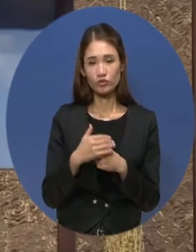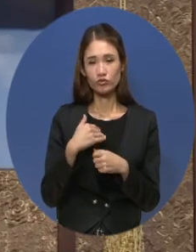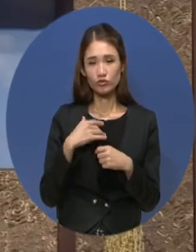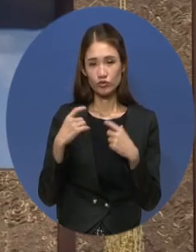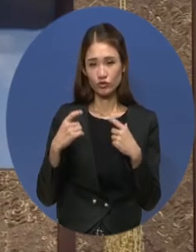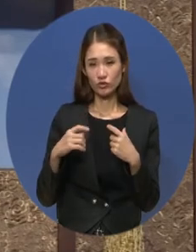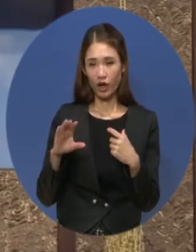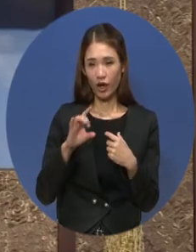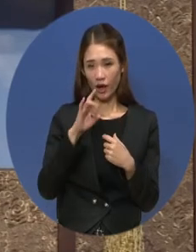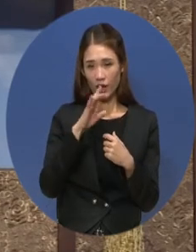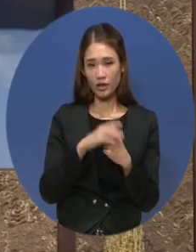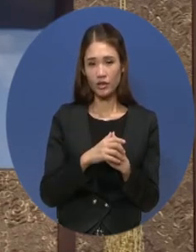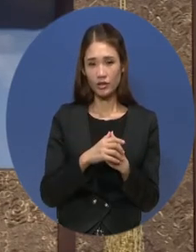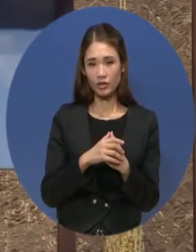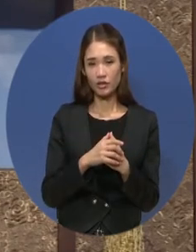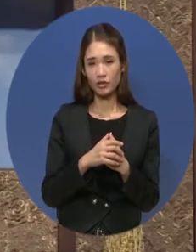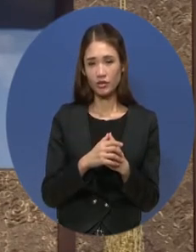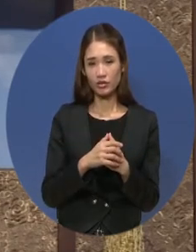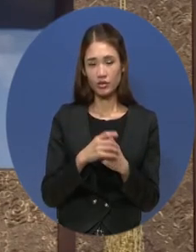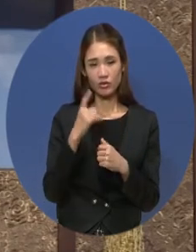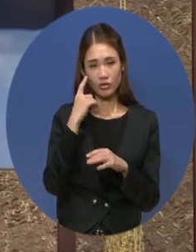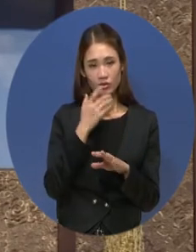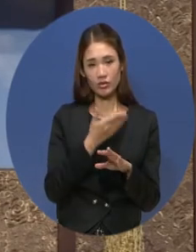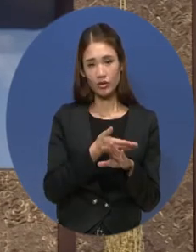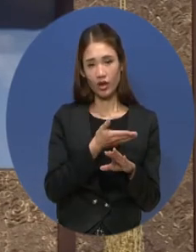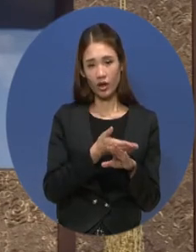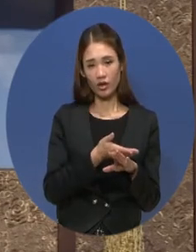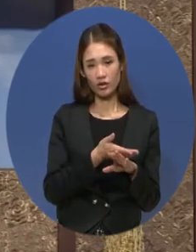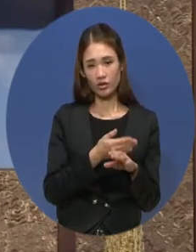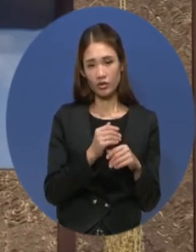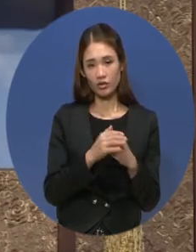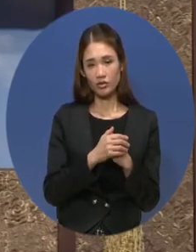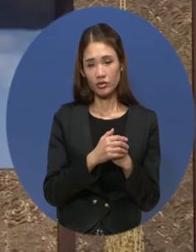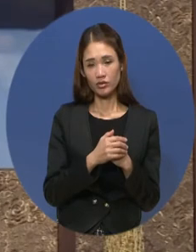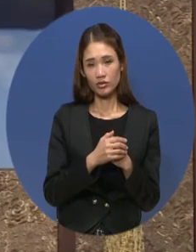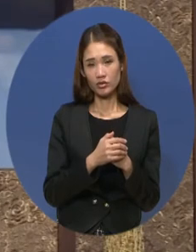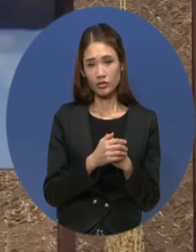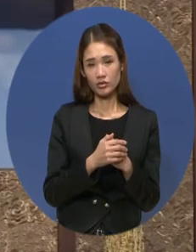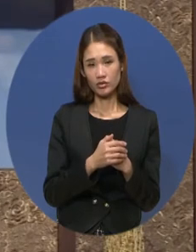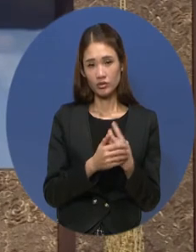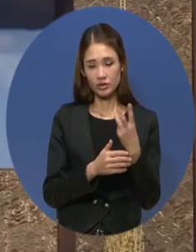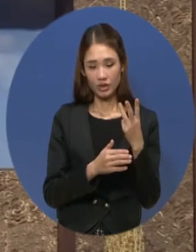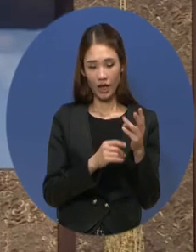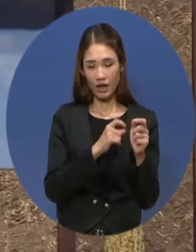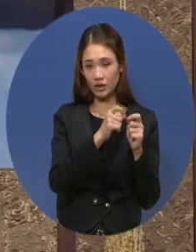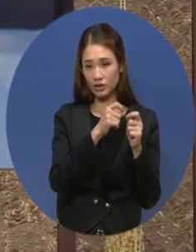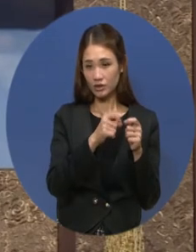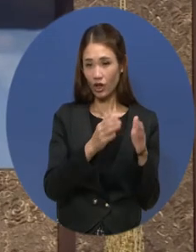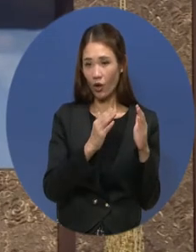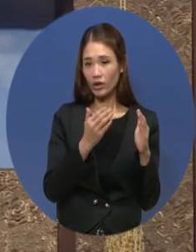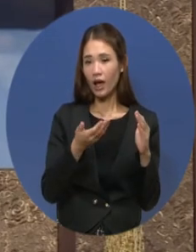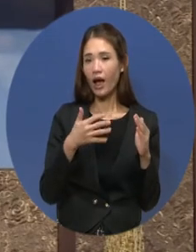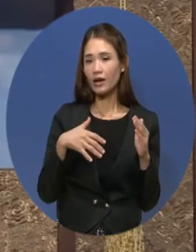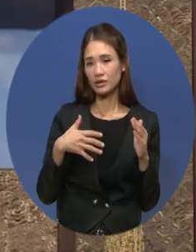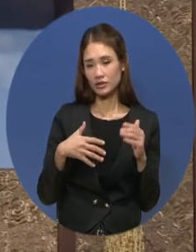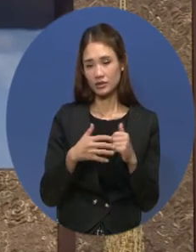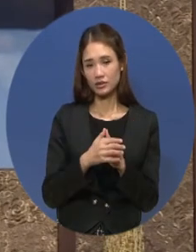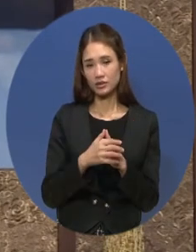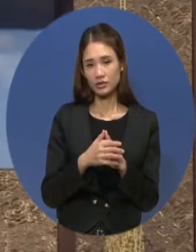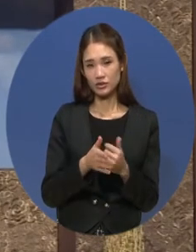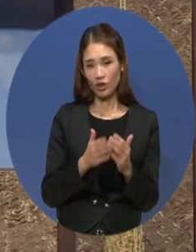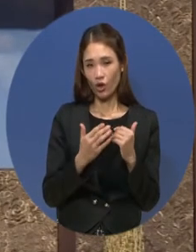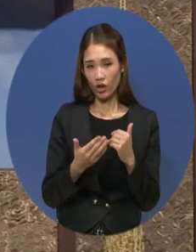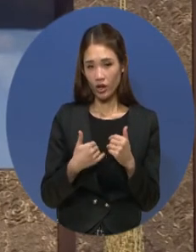말이 이렇게 할 순 없지 않냐 왜냐하면 따른 후에 뭐 제가 아직까지 3개의 구가 지금 설치전 이지 않습니까 이제 그런 미